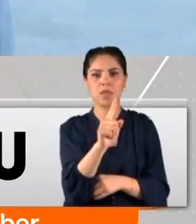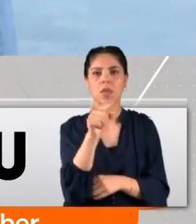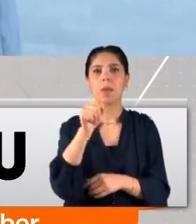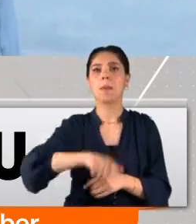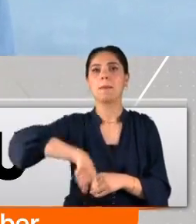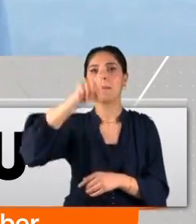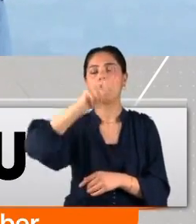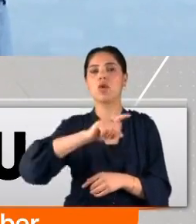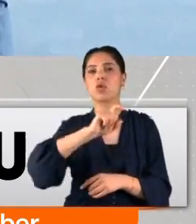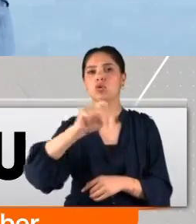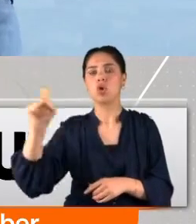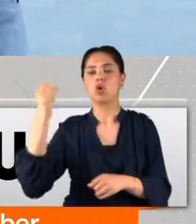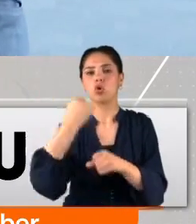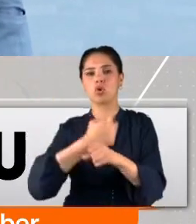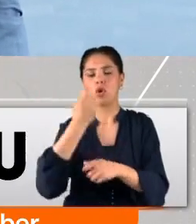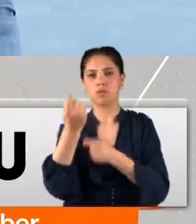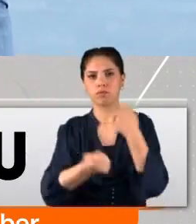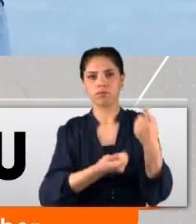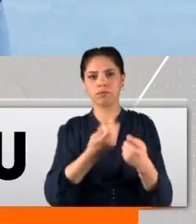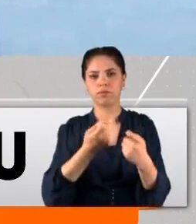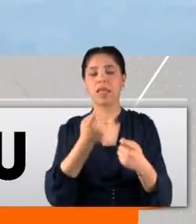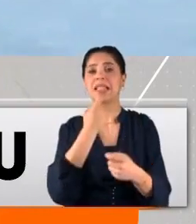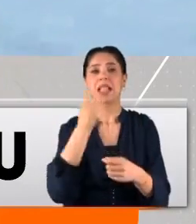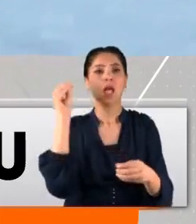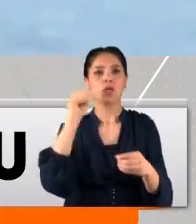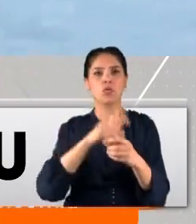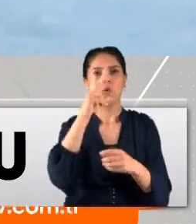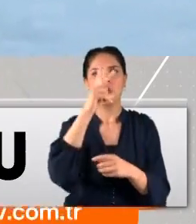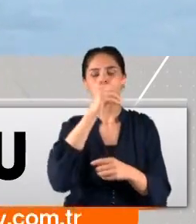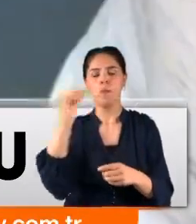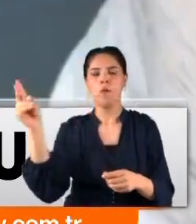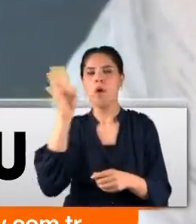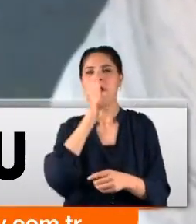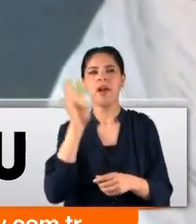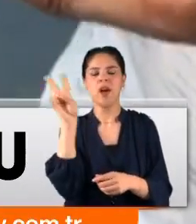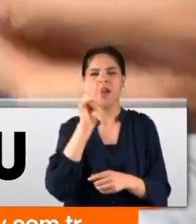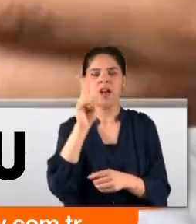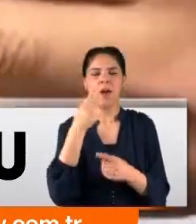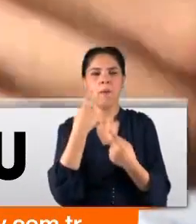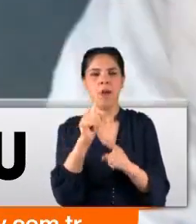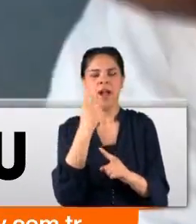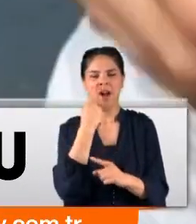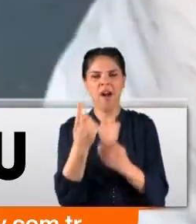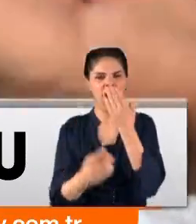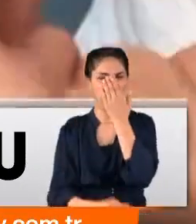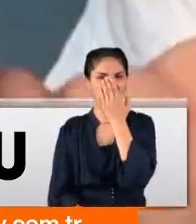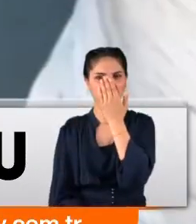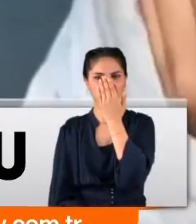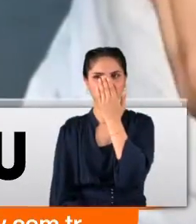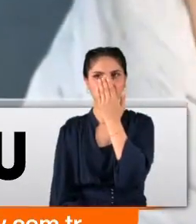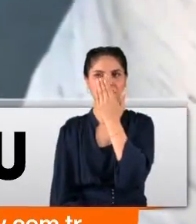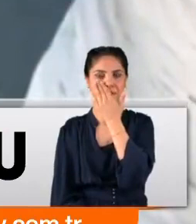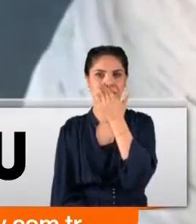görev yapıyorsunuz. Yıl sonu kazancınızsa tam 3 milyon 240 bin lira. El tuşuna bastıktan sonra onu abone olup